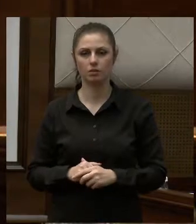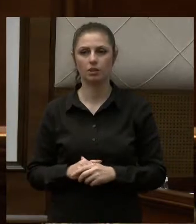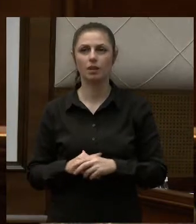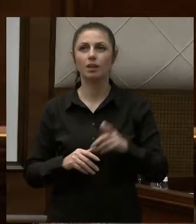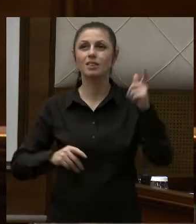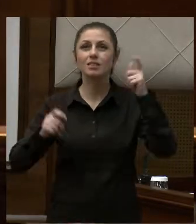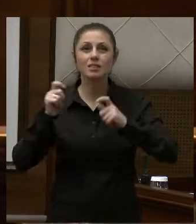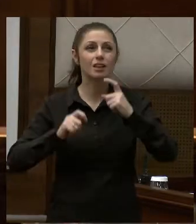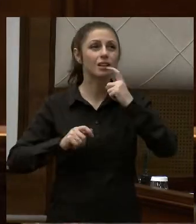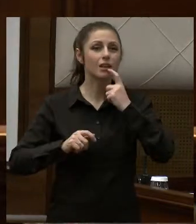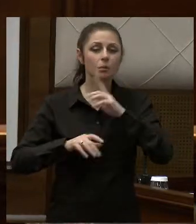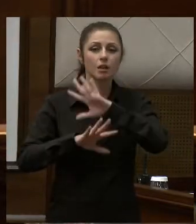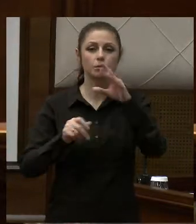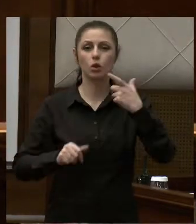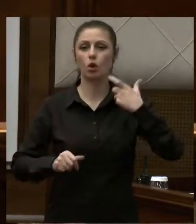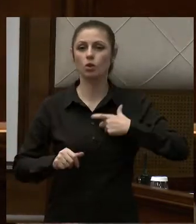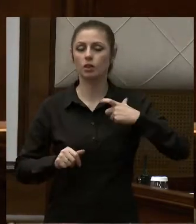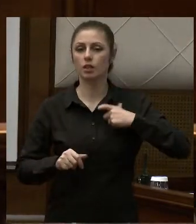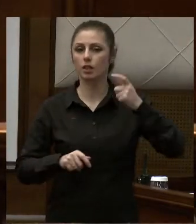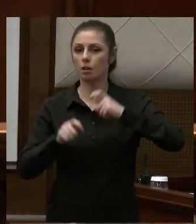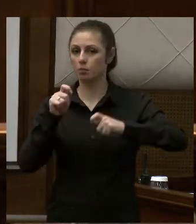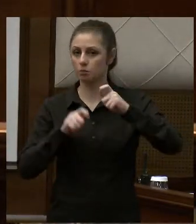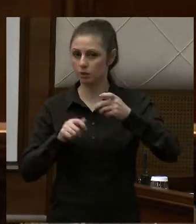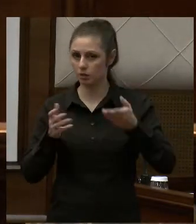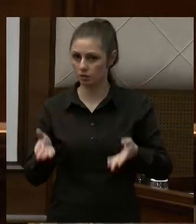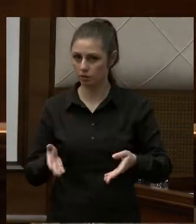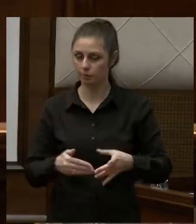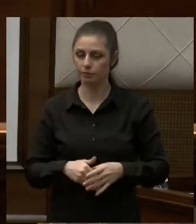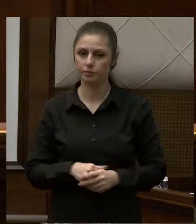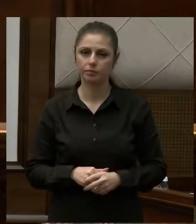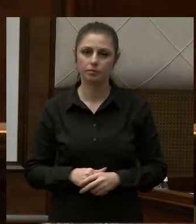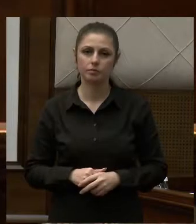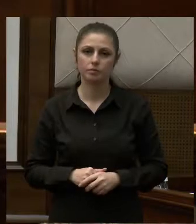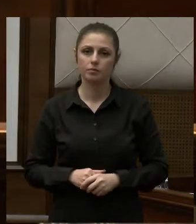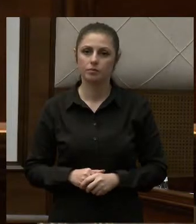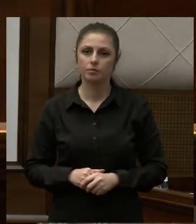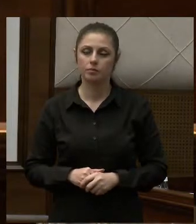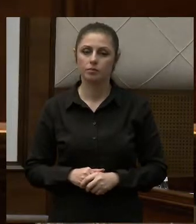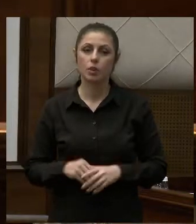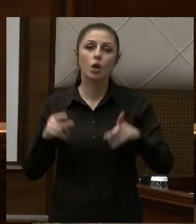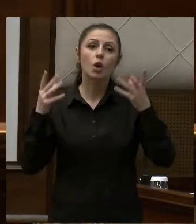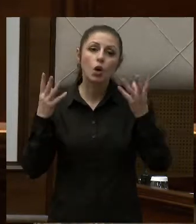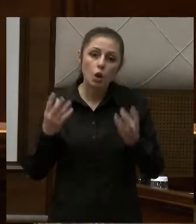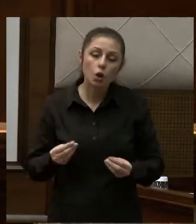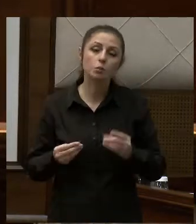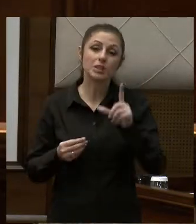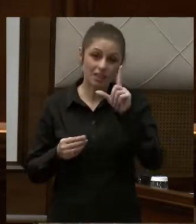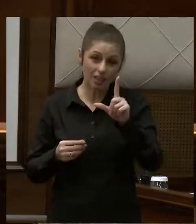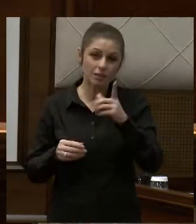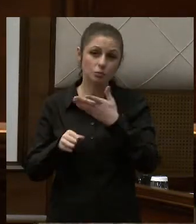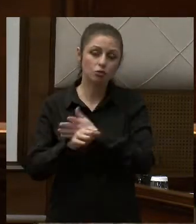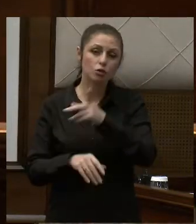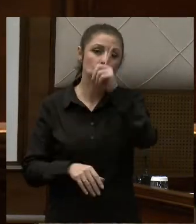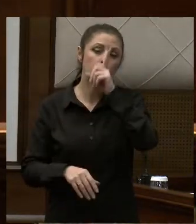Betonu ve demiri de özel üretilmiştir. Demir özel, beton özel üretilmiştir. Olması gereken rakam 100 milyondur.